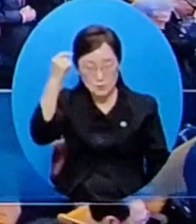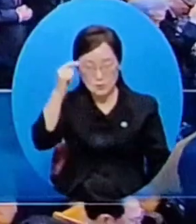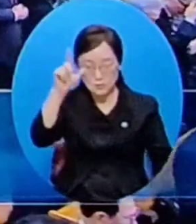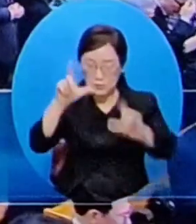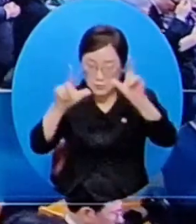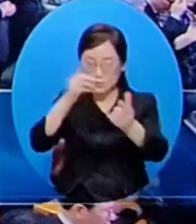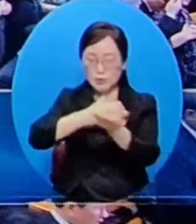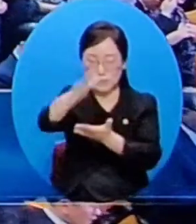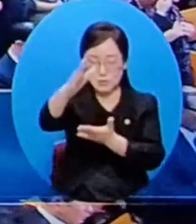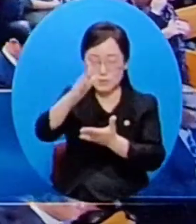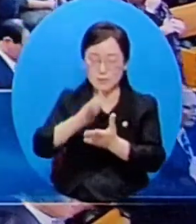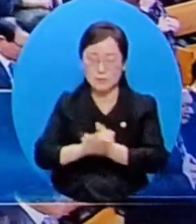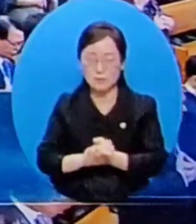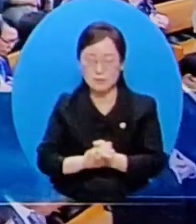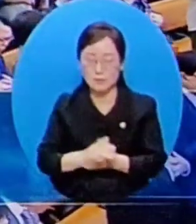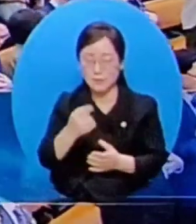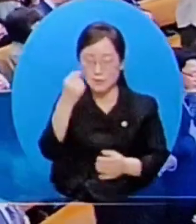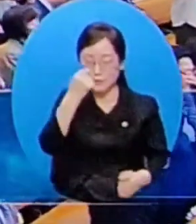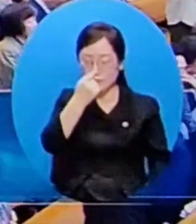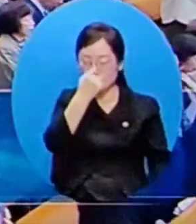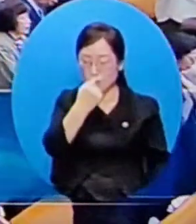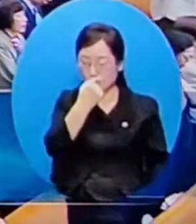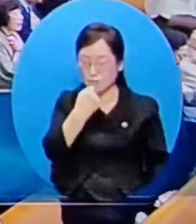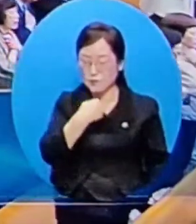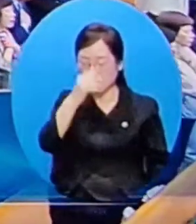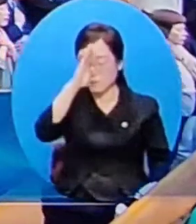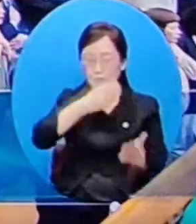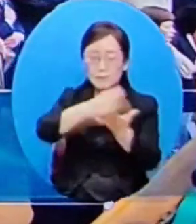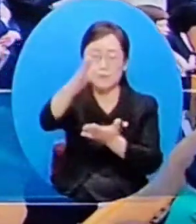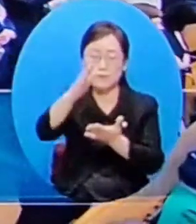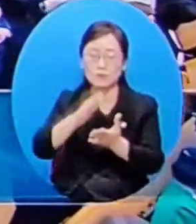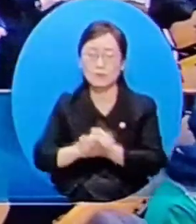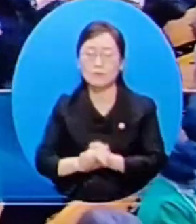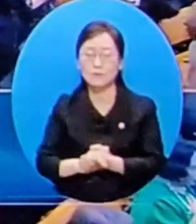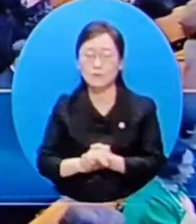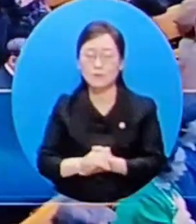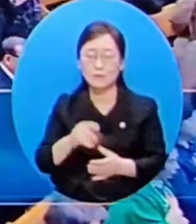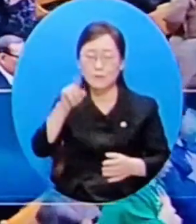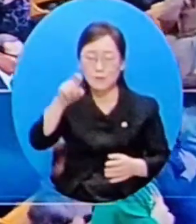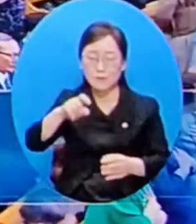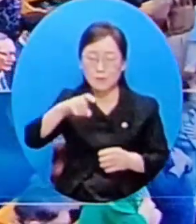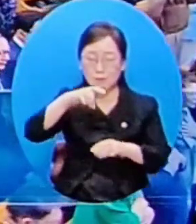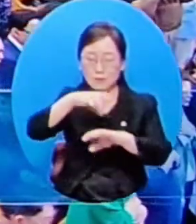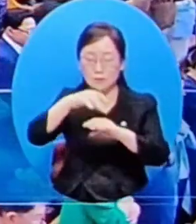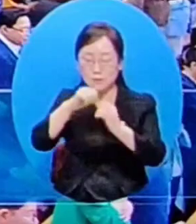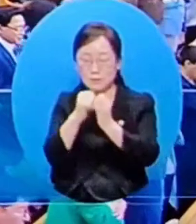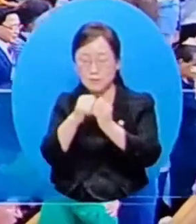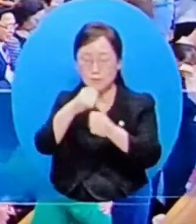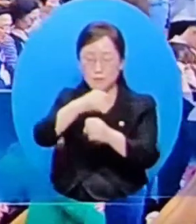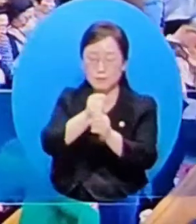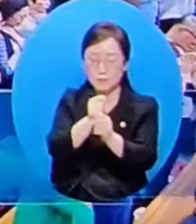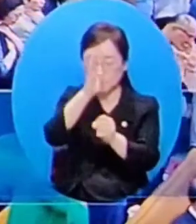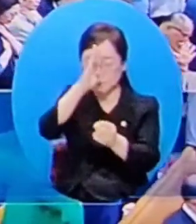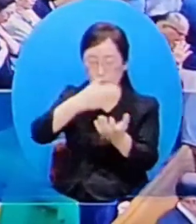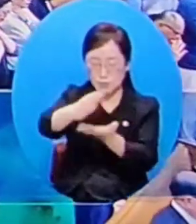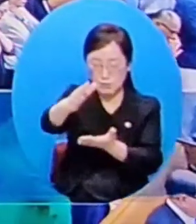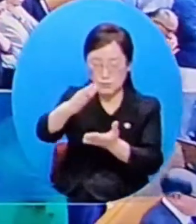물러 갈지어다. 눈과 코와 입과 목의 질병은 떠나가라. 어깨, 척추, 허리, 관절의 병이